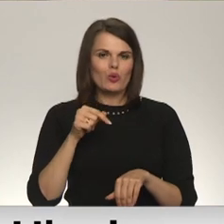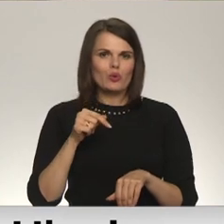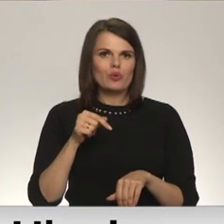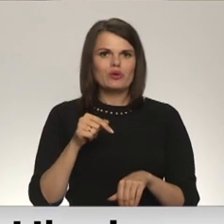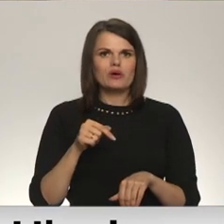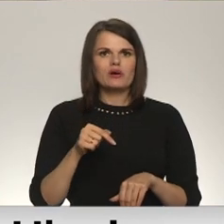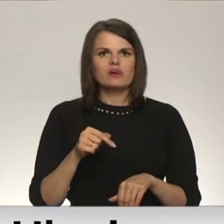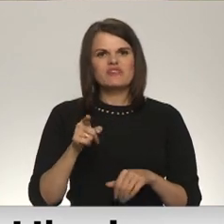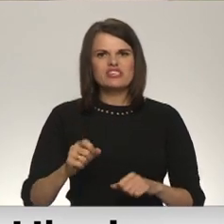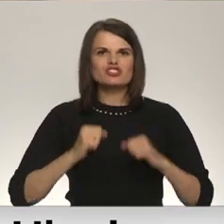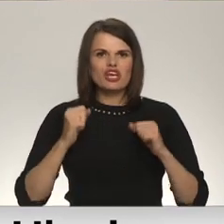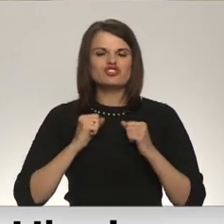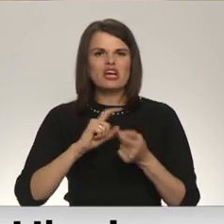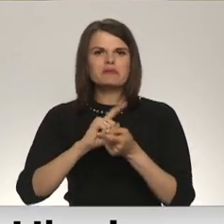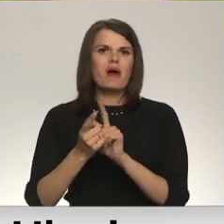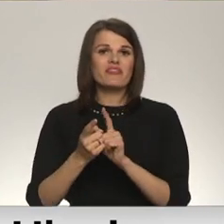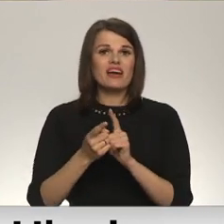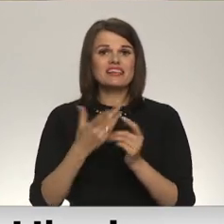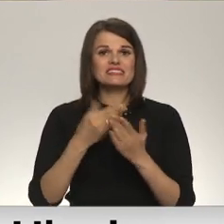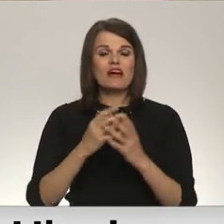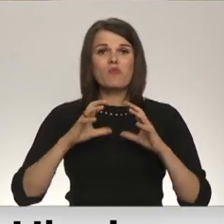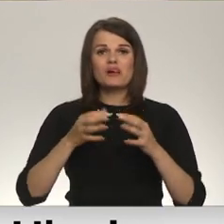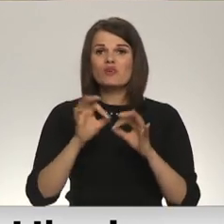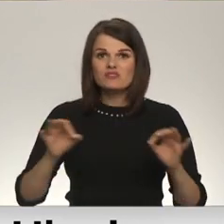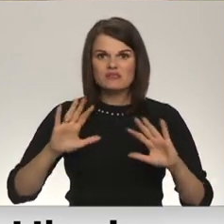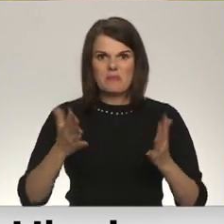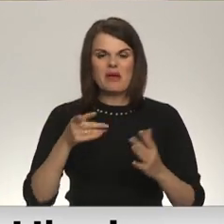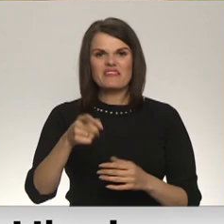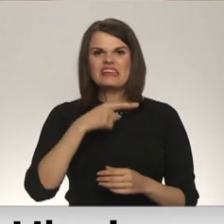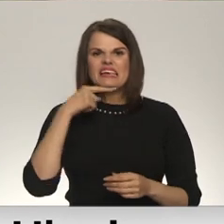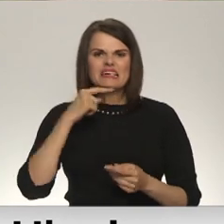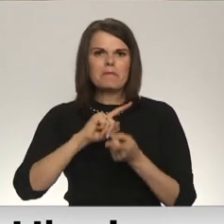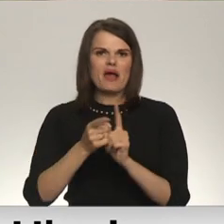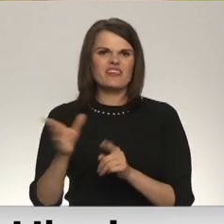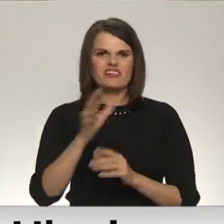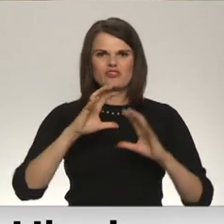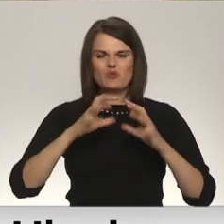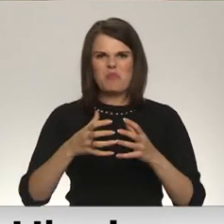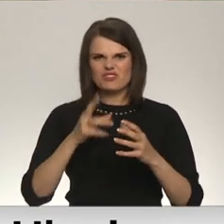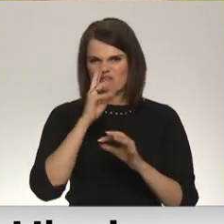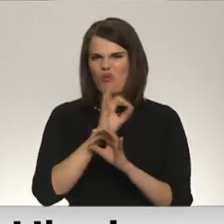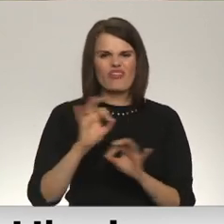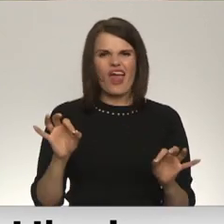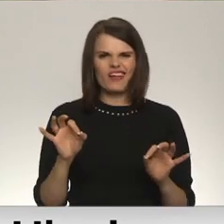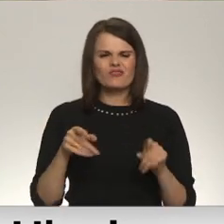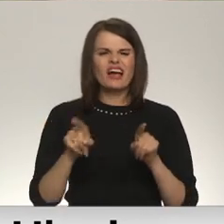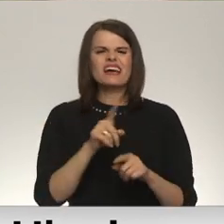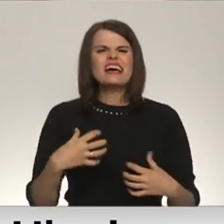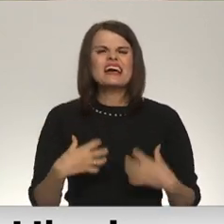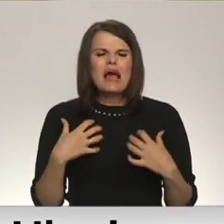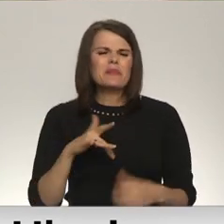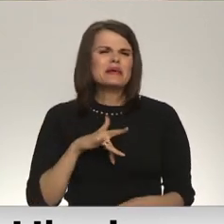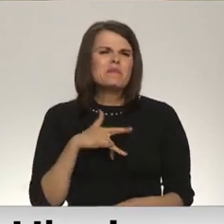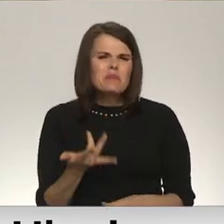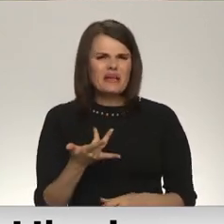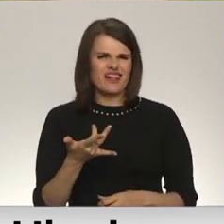cenšanās padarīt savu pasauli skaistāk, bet cenšanās padarīt visu pasauli tādu, kāda ir viņa pasauli. Un tā ir briesmīga, tā ir riebīga, tā ir pretīga, tā